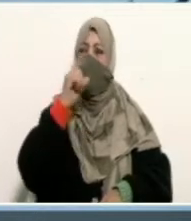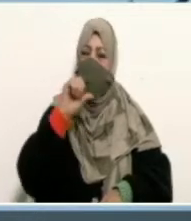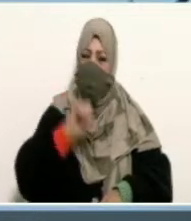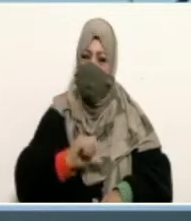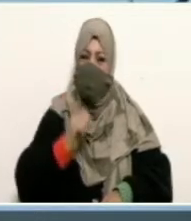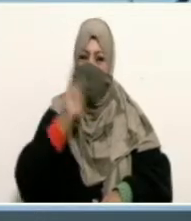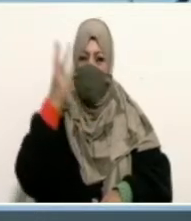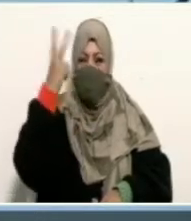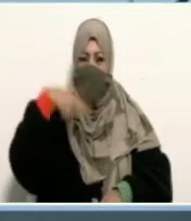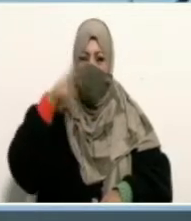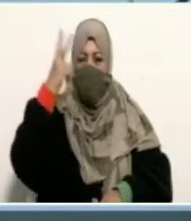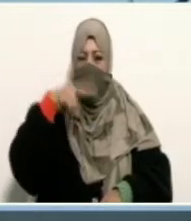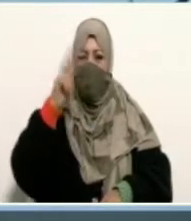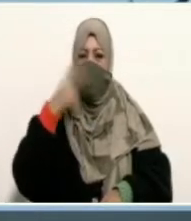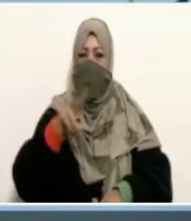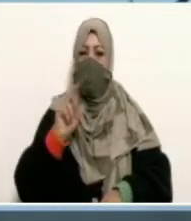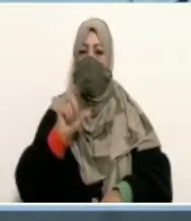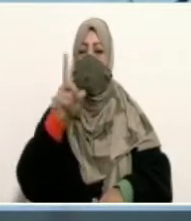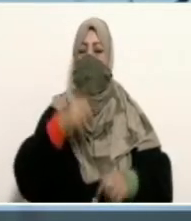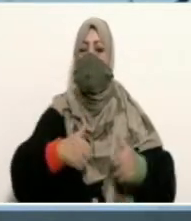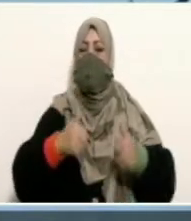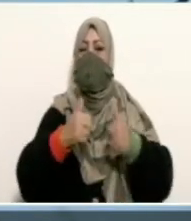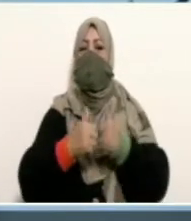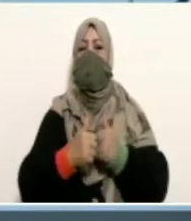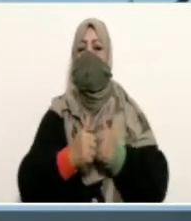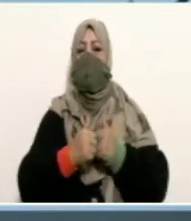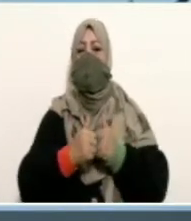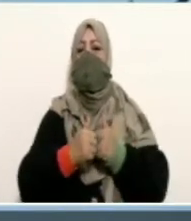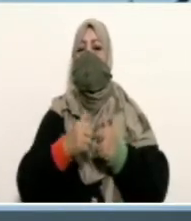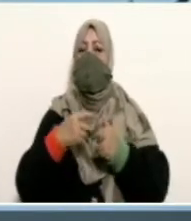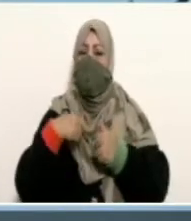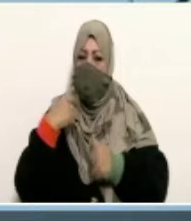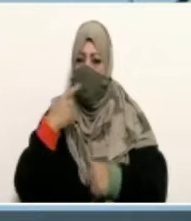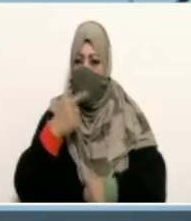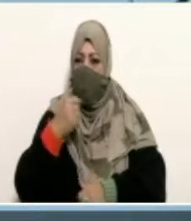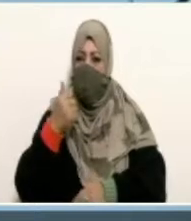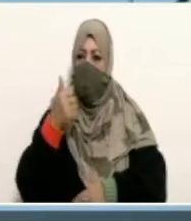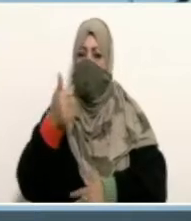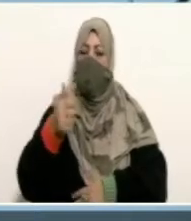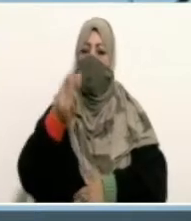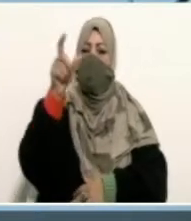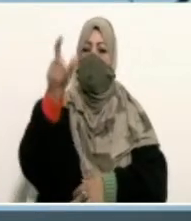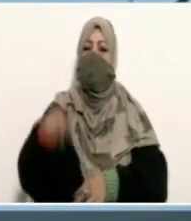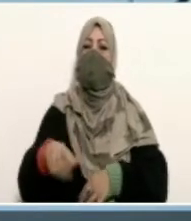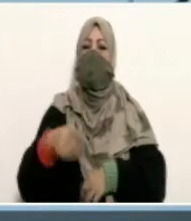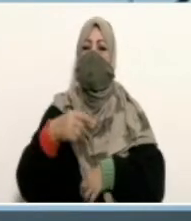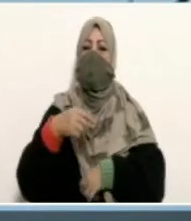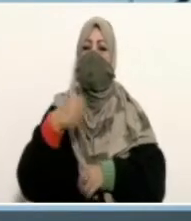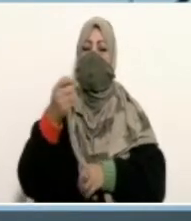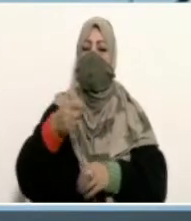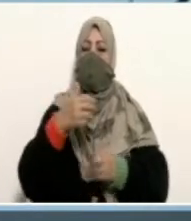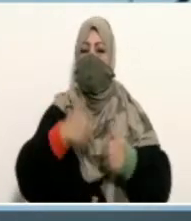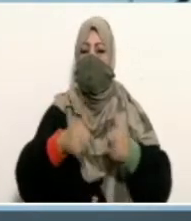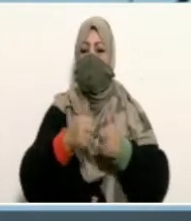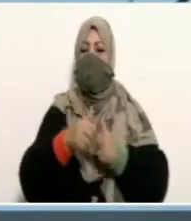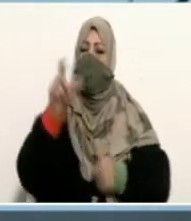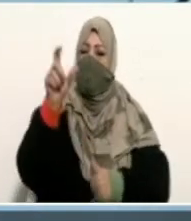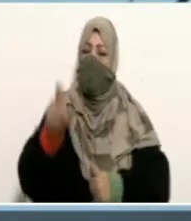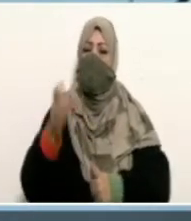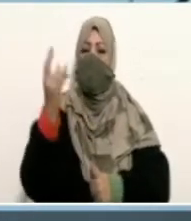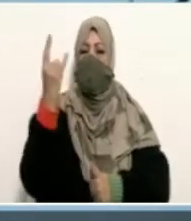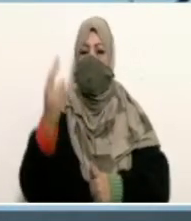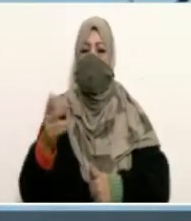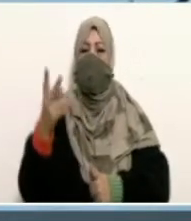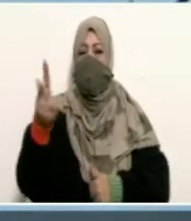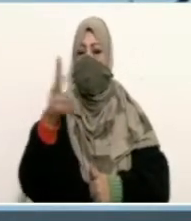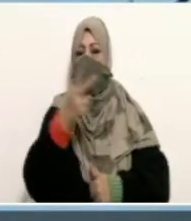منكم يعني نصيبة، فلكل من العائلة نصيب في هذه في هذا المال، فيكون هو يتولى الصرف عنهم أو الإنفاق